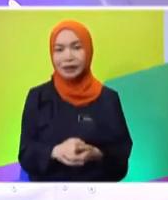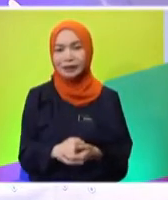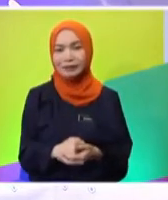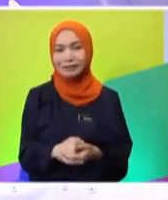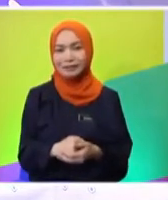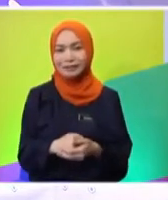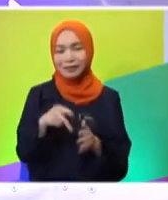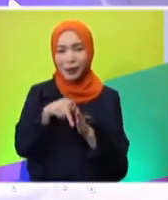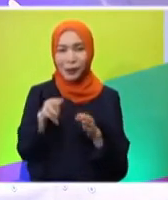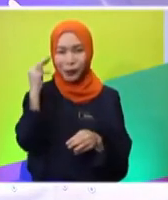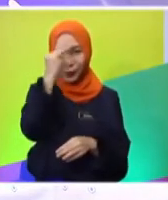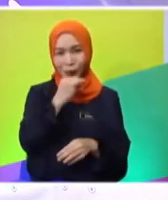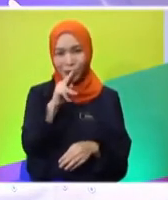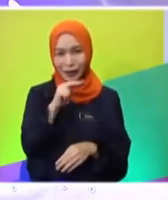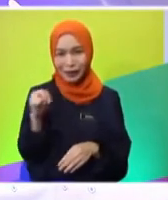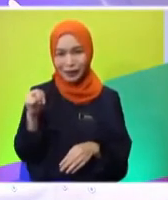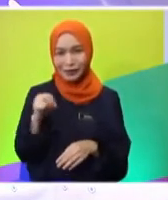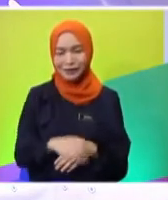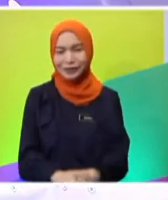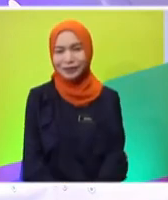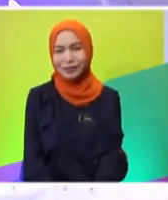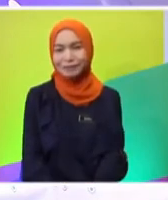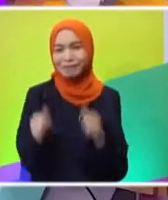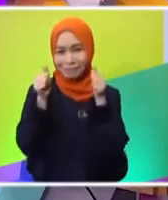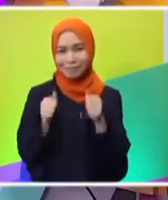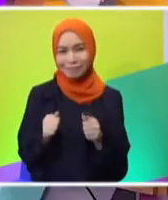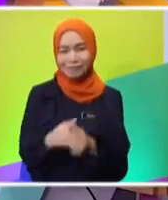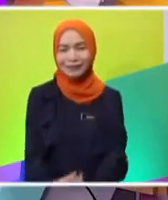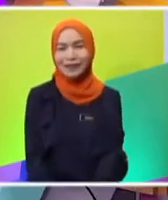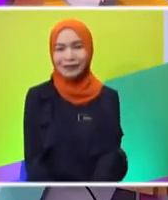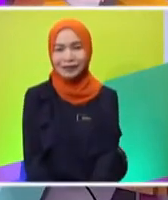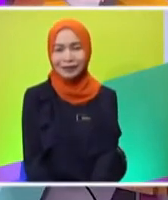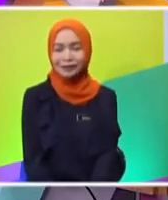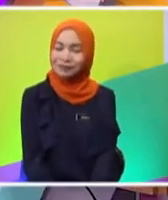ini dan kita gosok sehingga di sini Ah boleh Oke